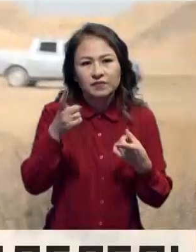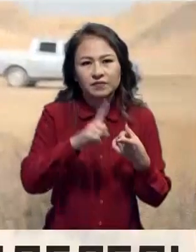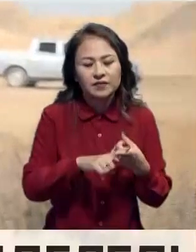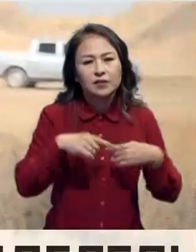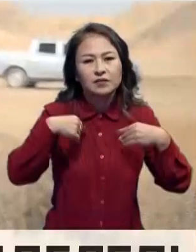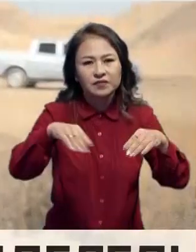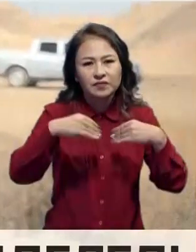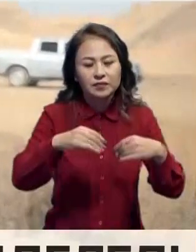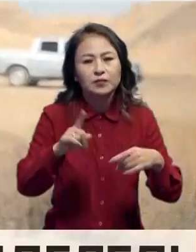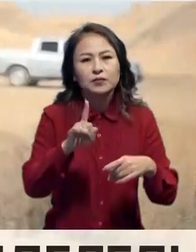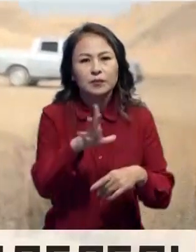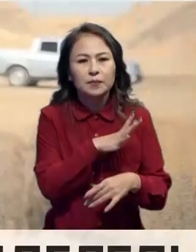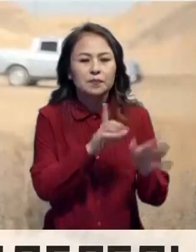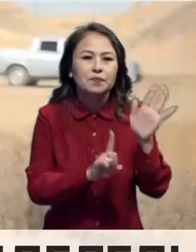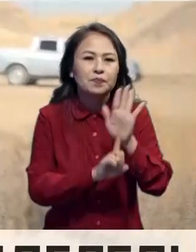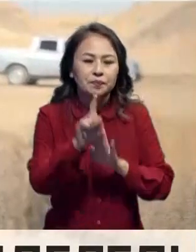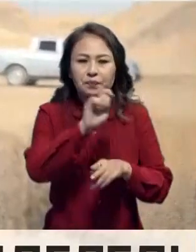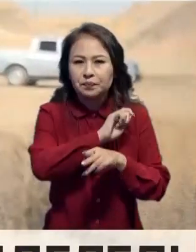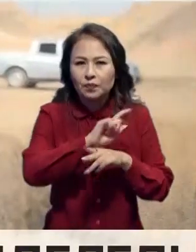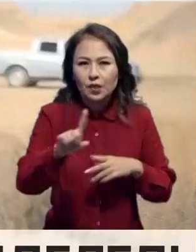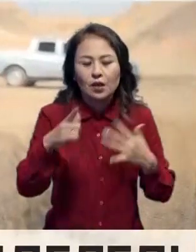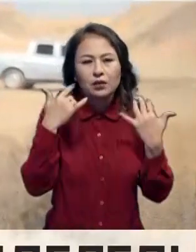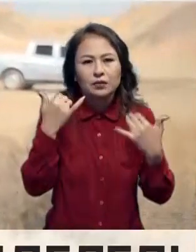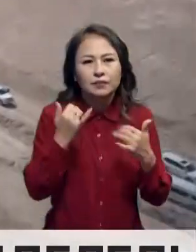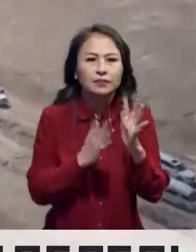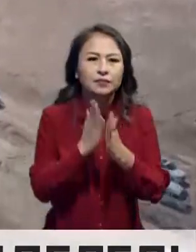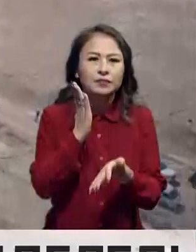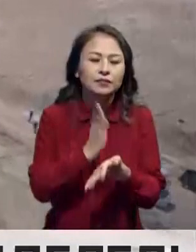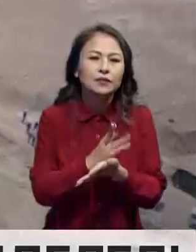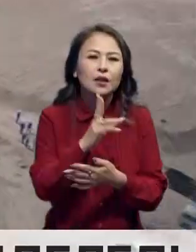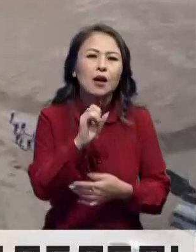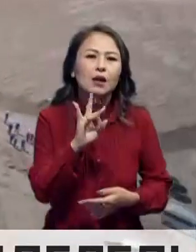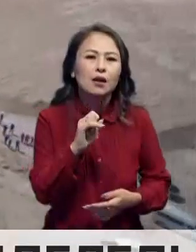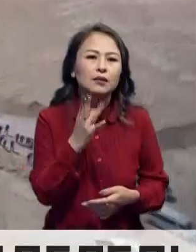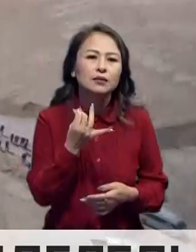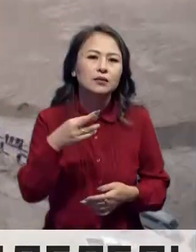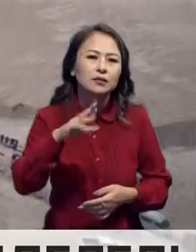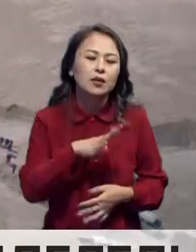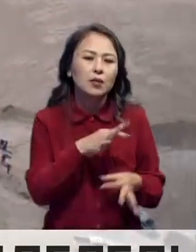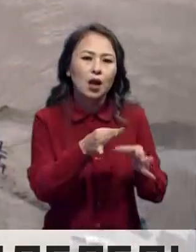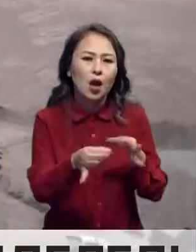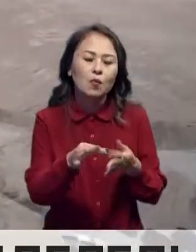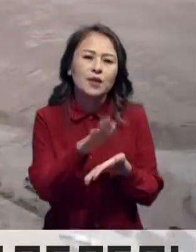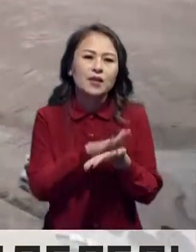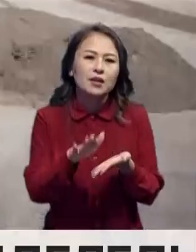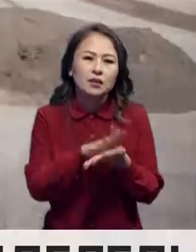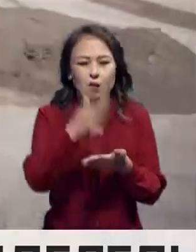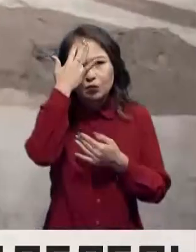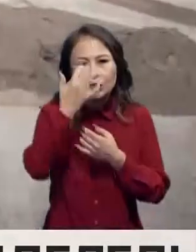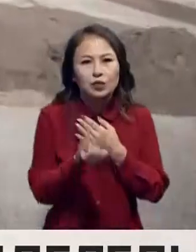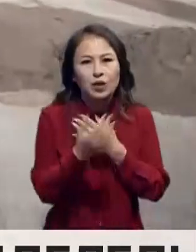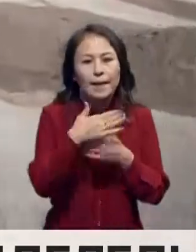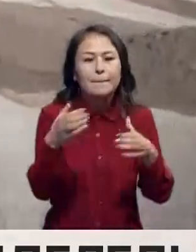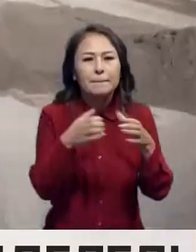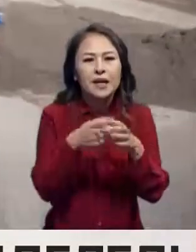бау-бақша дақылдарын егуді бастадық. Қазір жасыл желек өсіп келеді. Қарақия ауданында ластанған аумақтар тазалау үшін мұнай компаниясы